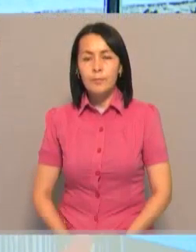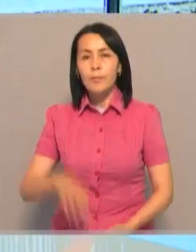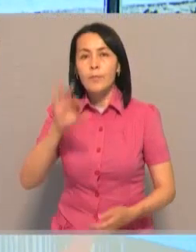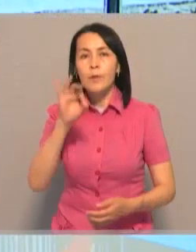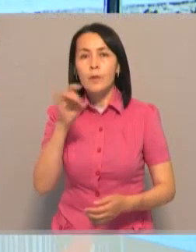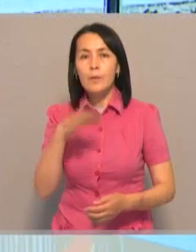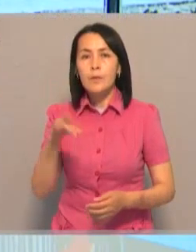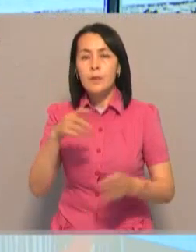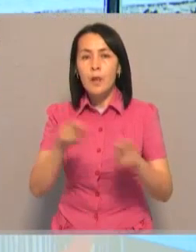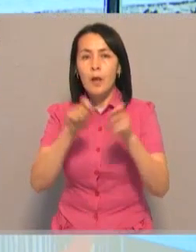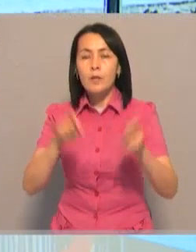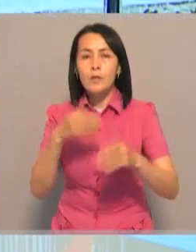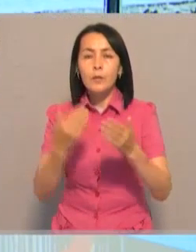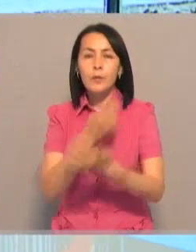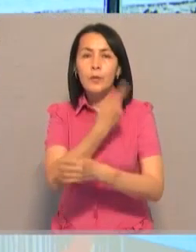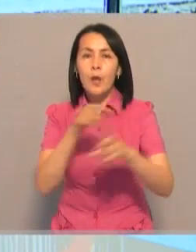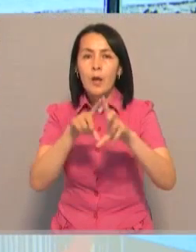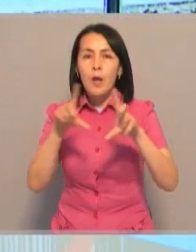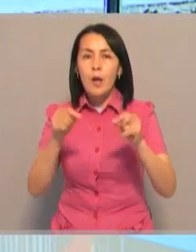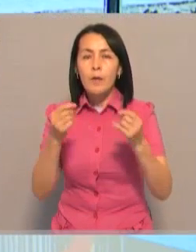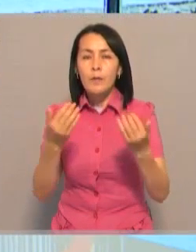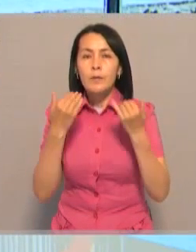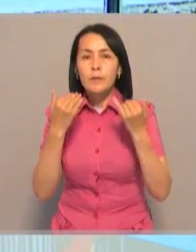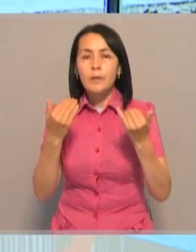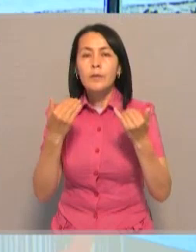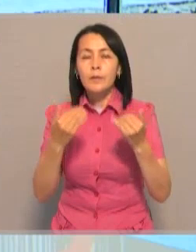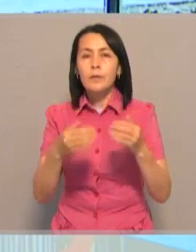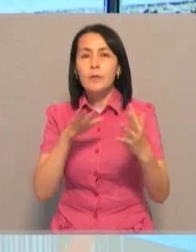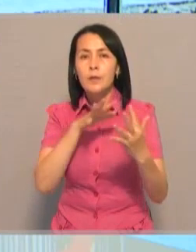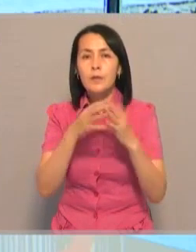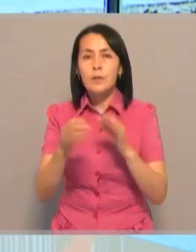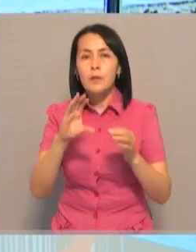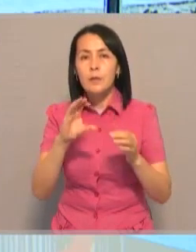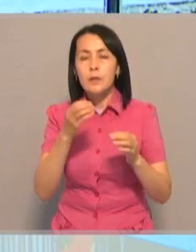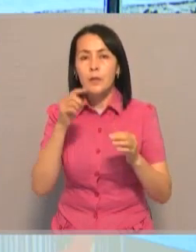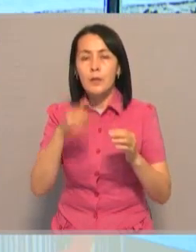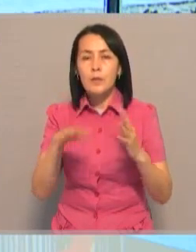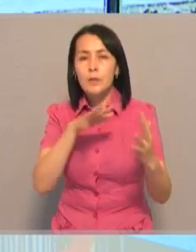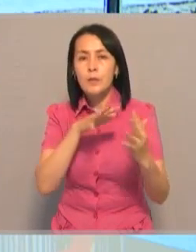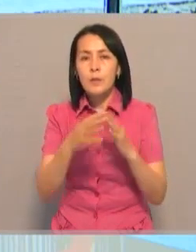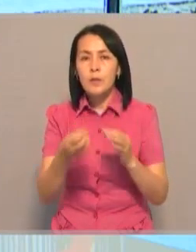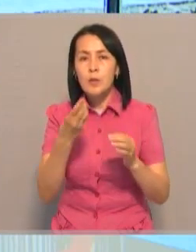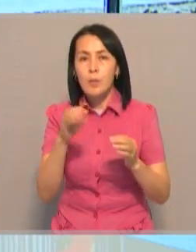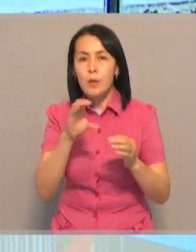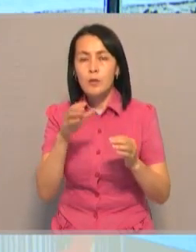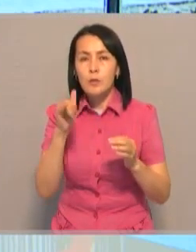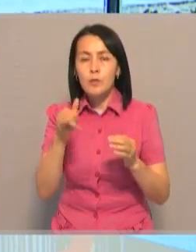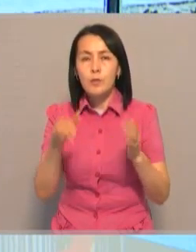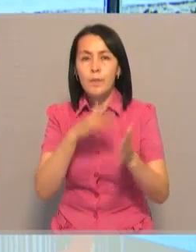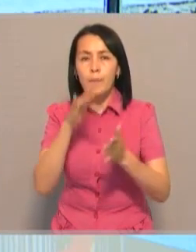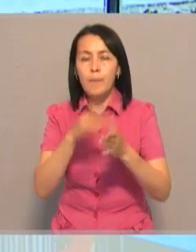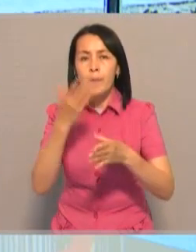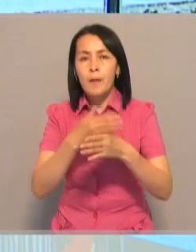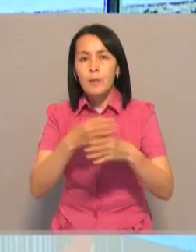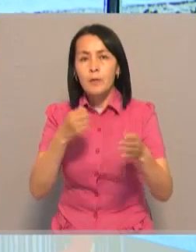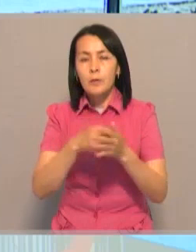В Рудобасенском районе открылся новый медицинский пункт. Объект расположен в селе Саратугай сельского округа Шубарсу. Центр обслуживает